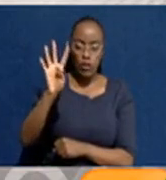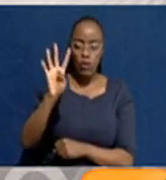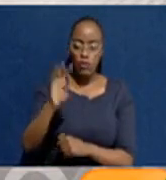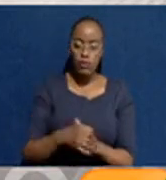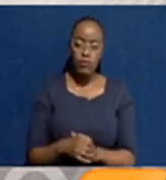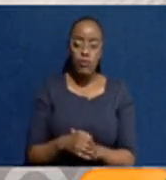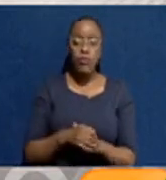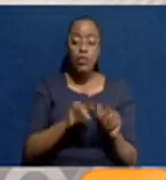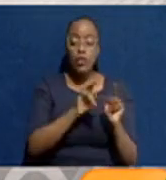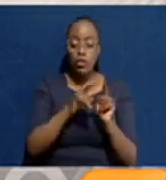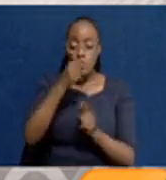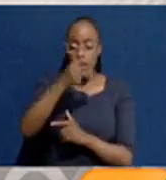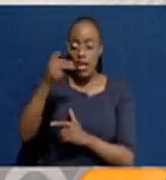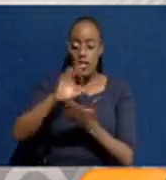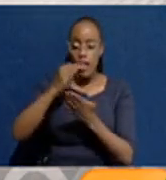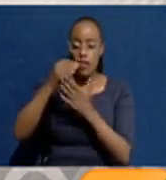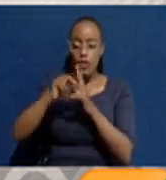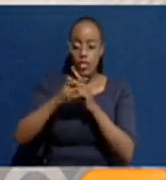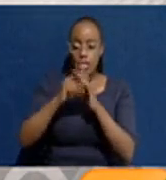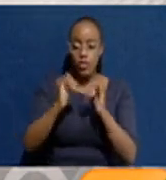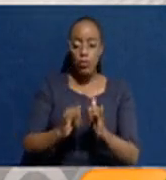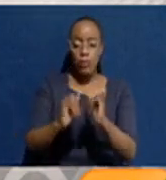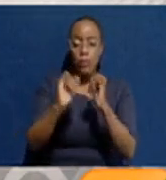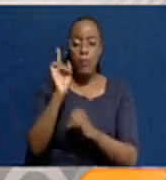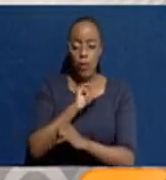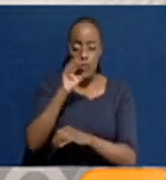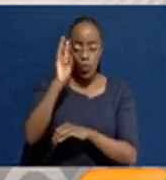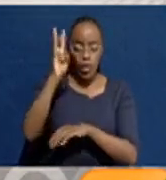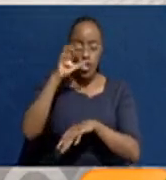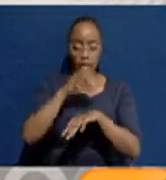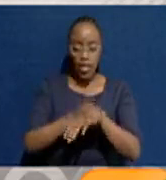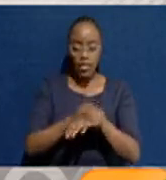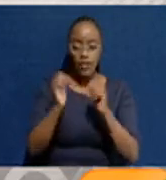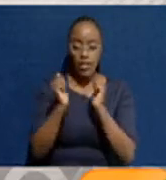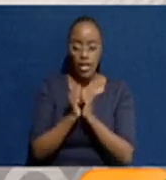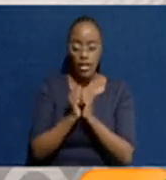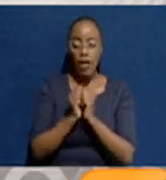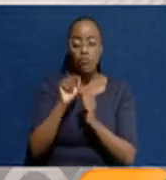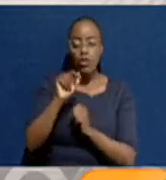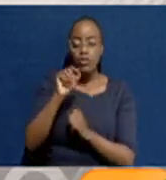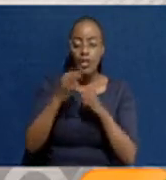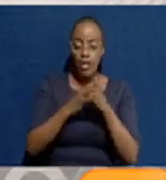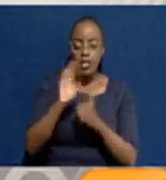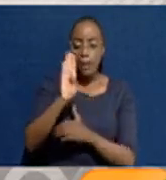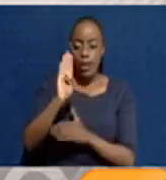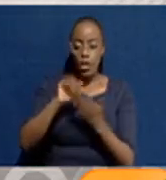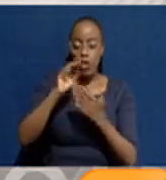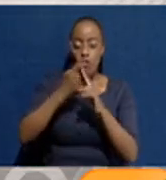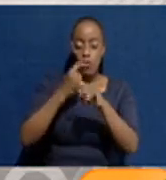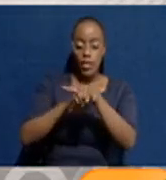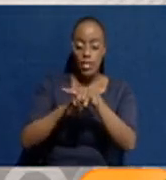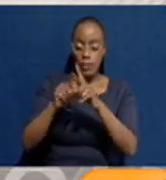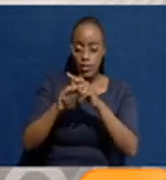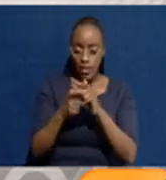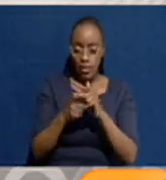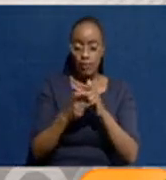2023-2024. Hazina ya hasla ambayo tayari imeanza kutekelezwa itapokea shilingi bilioni 10 zaidi. Tangu kuanzishwa kwa hazina hiyo,